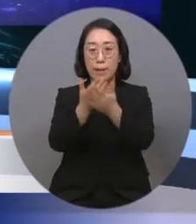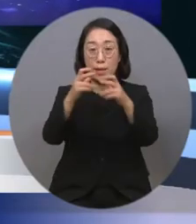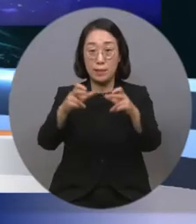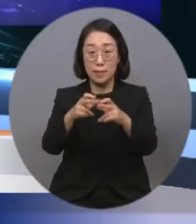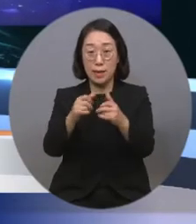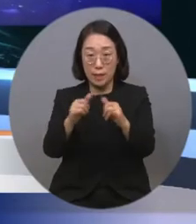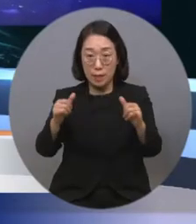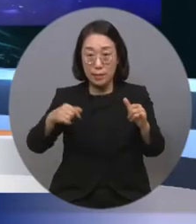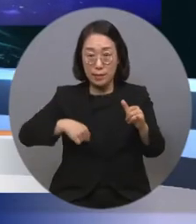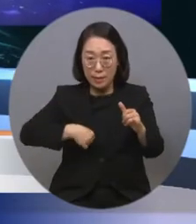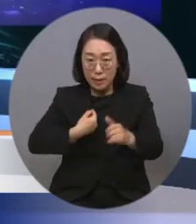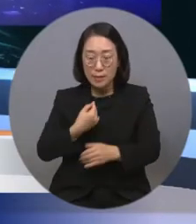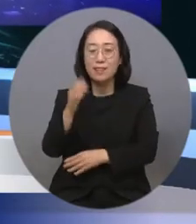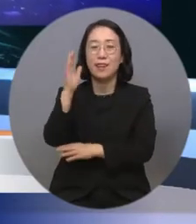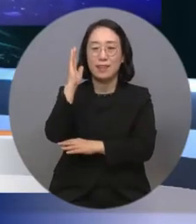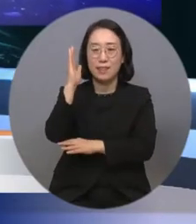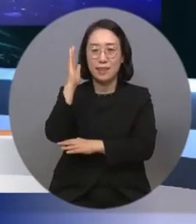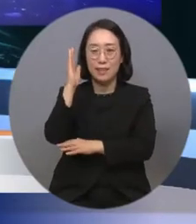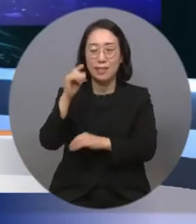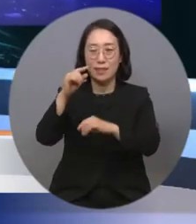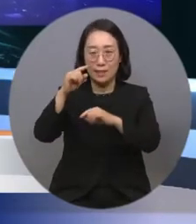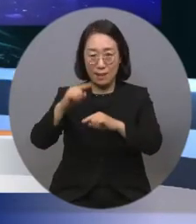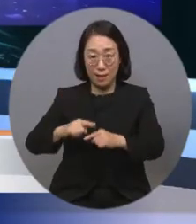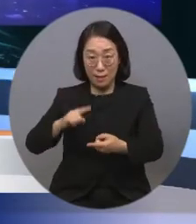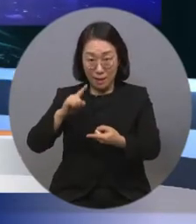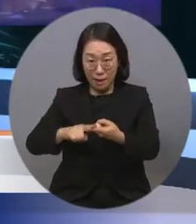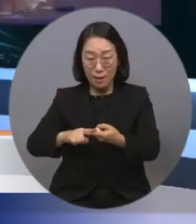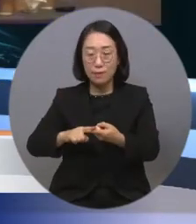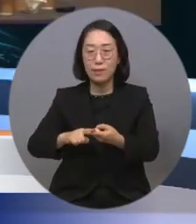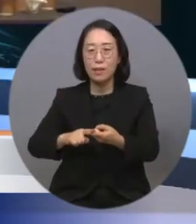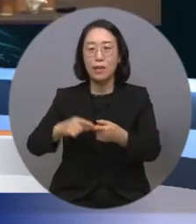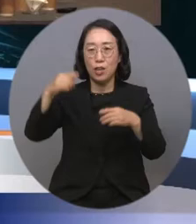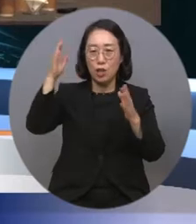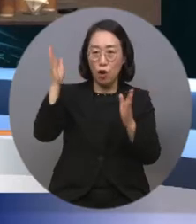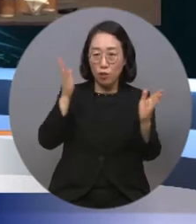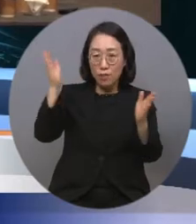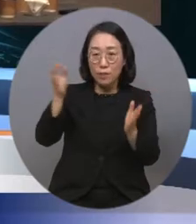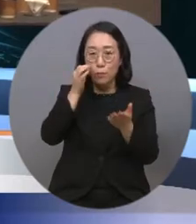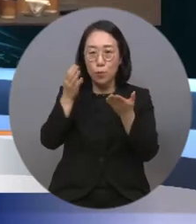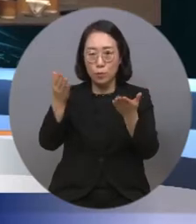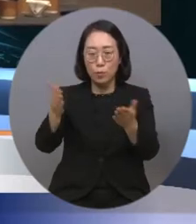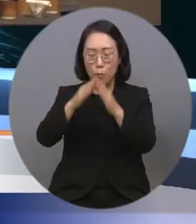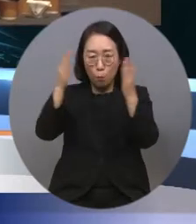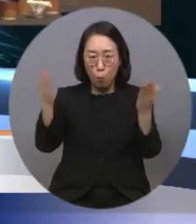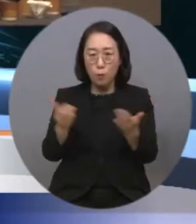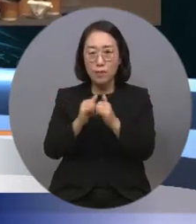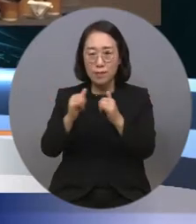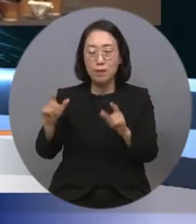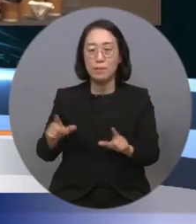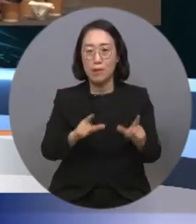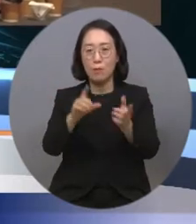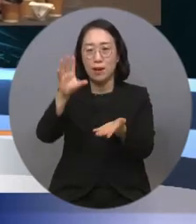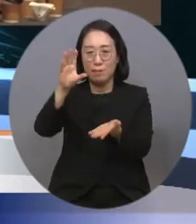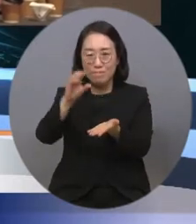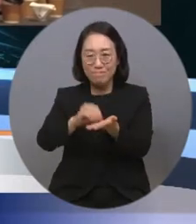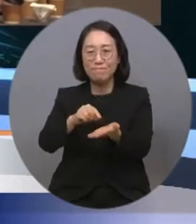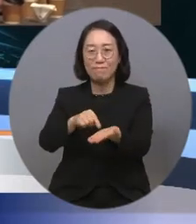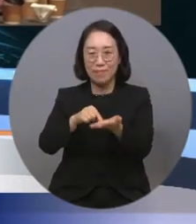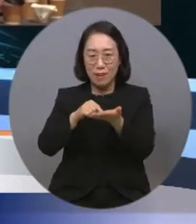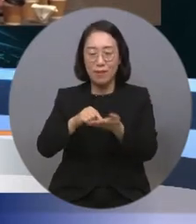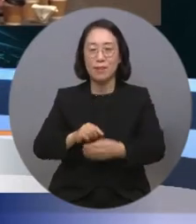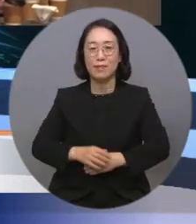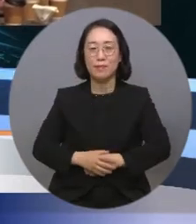발달장애인들이 자신들의 이야기를 담은 연극을 선보였습니다. 우리 모두의 일상이 녹아있다고 하는데요. 정우선 기자가